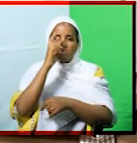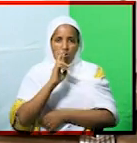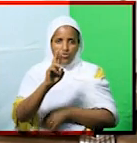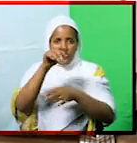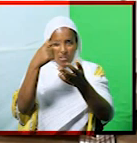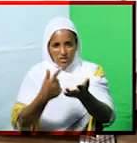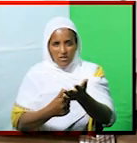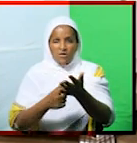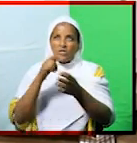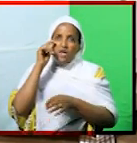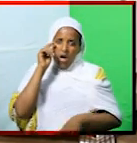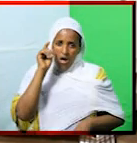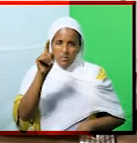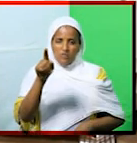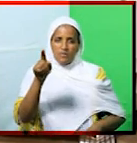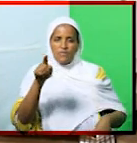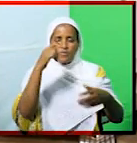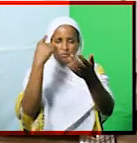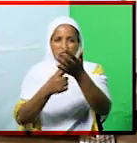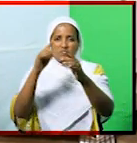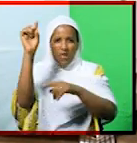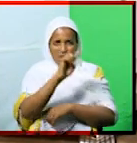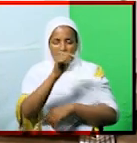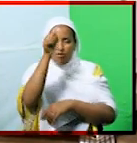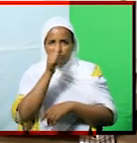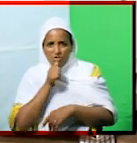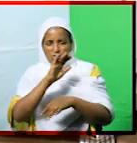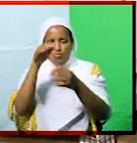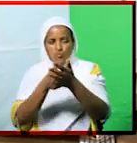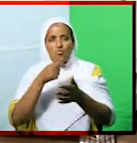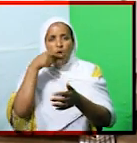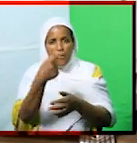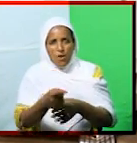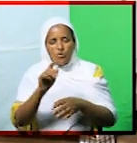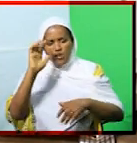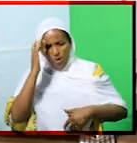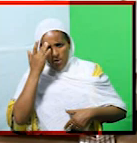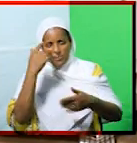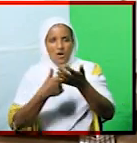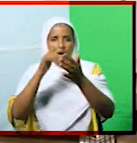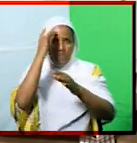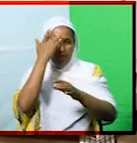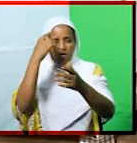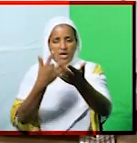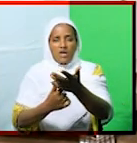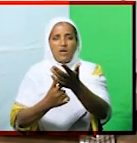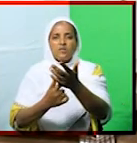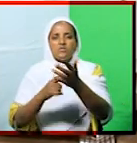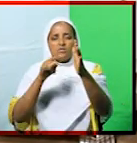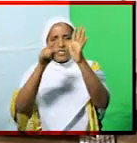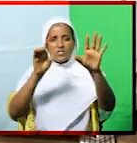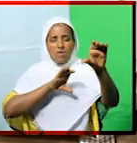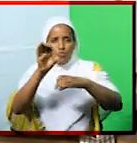ተሸክሞታል። እሱ መስቀሉን ይሸክመዋል። ምክንያቱም ይጸውር ድደው የነበር ጠፈር የሚባል አምላክ ነውና ማለት ነው። በታችም መሰረት